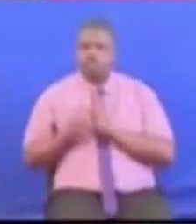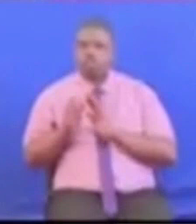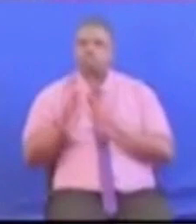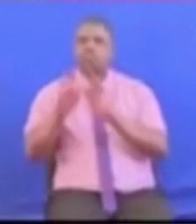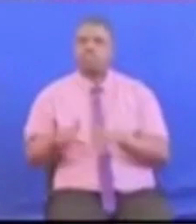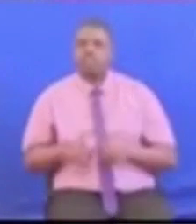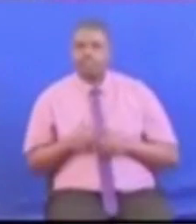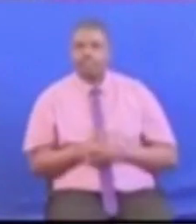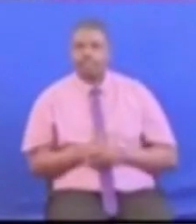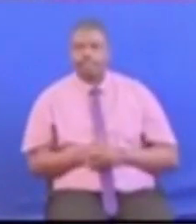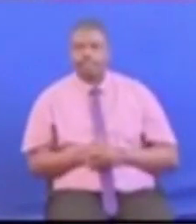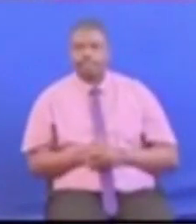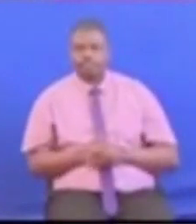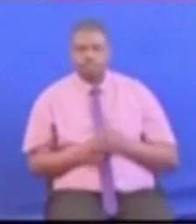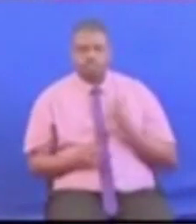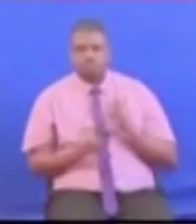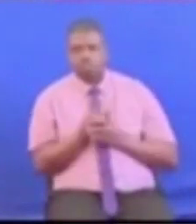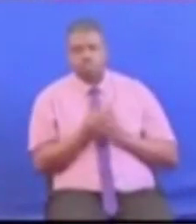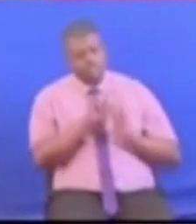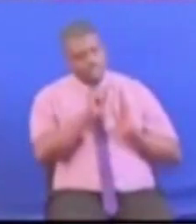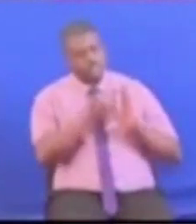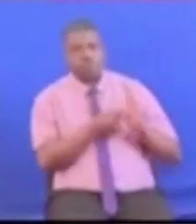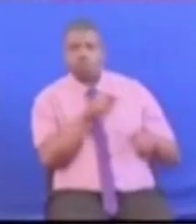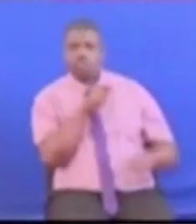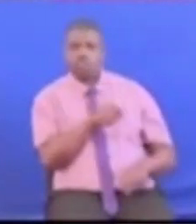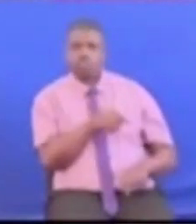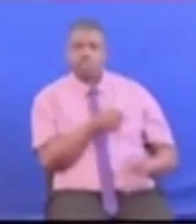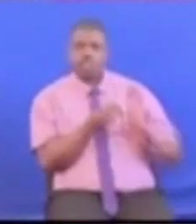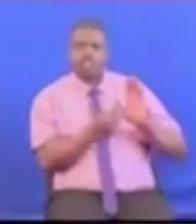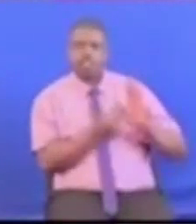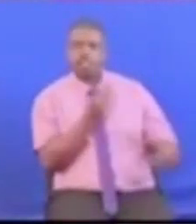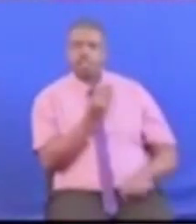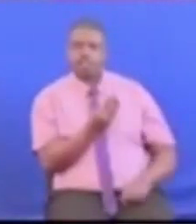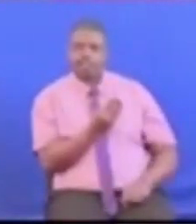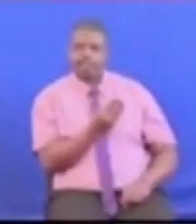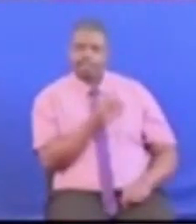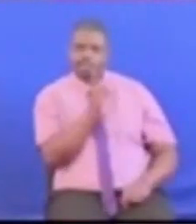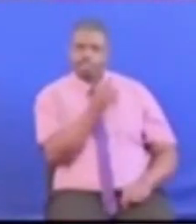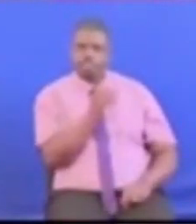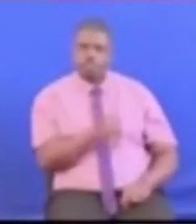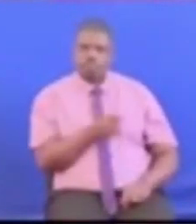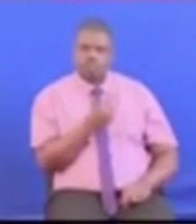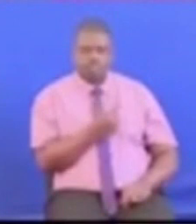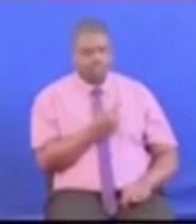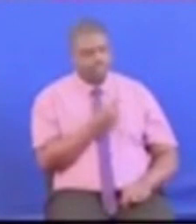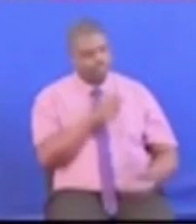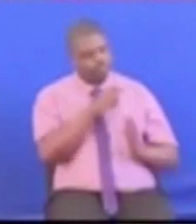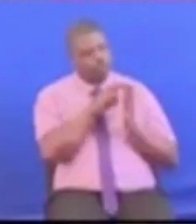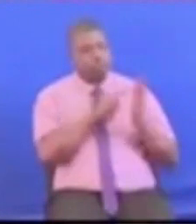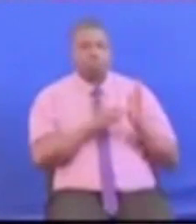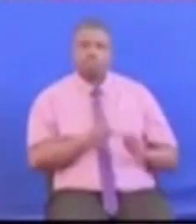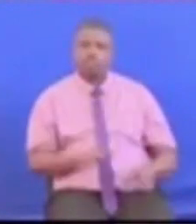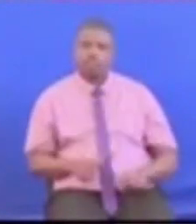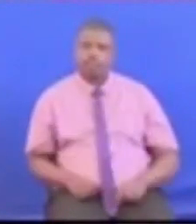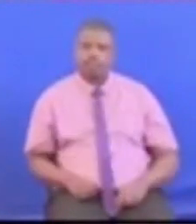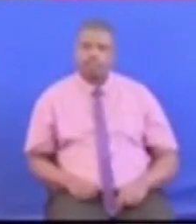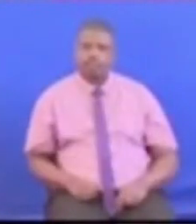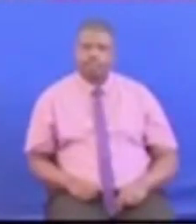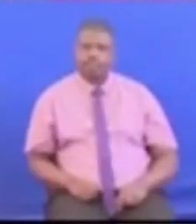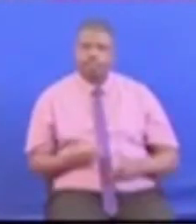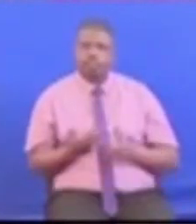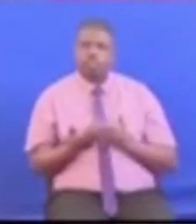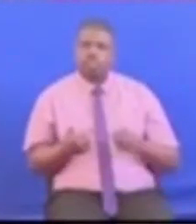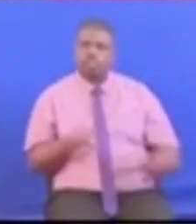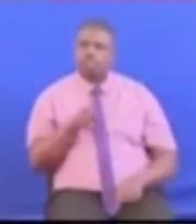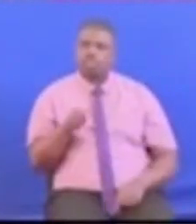bunge, na kwa mujibu wa kanuni hiyo ya 84 ambayo nimeshawasomea, na kwa